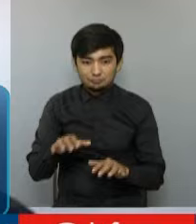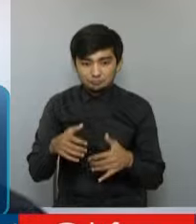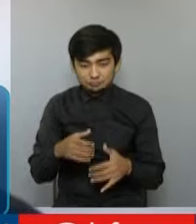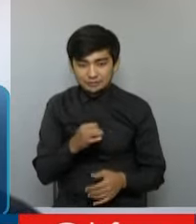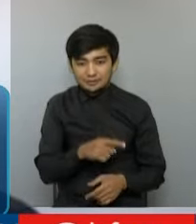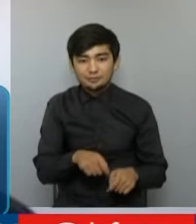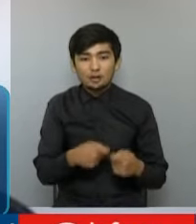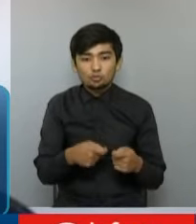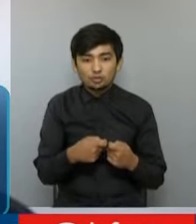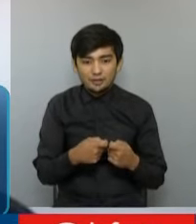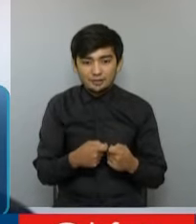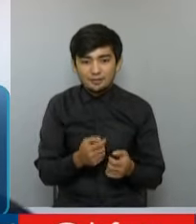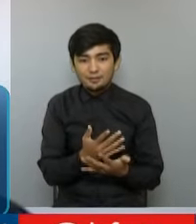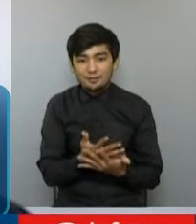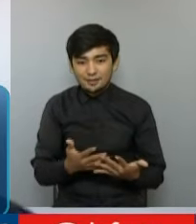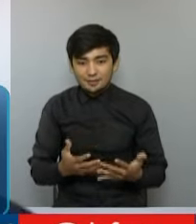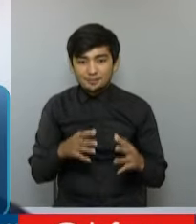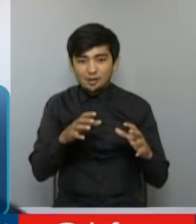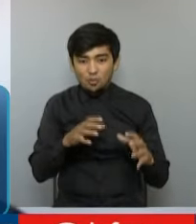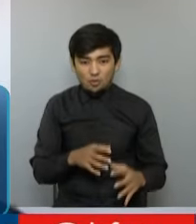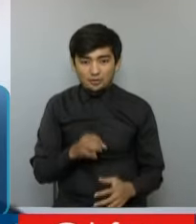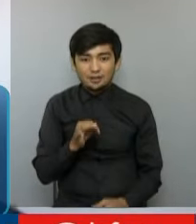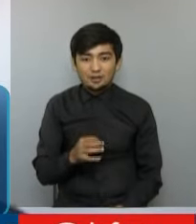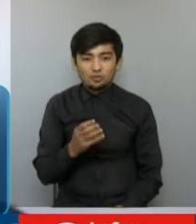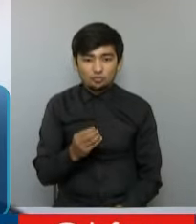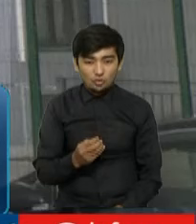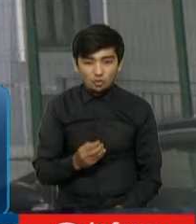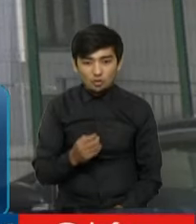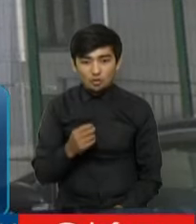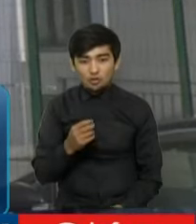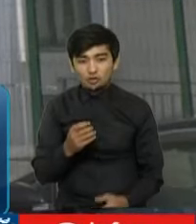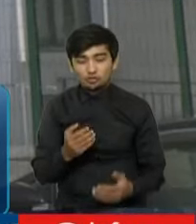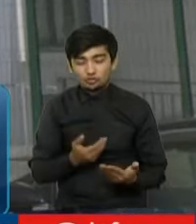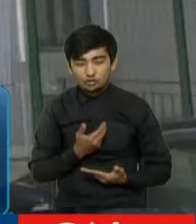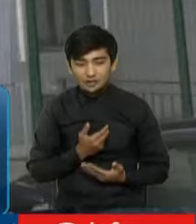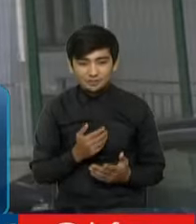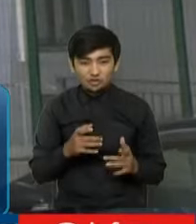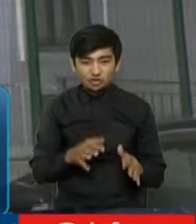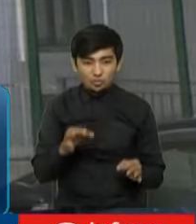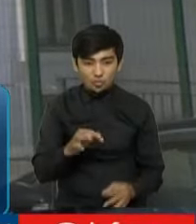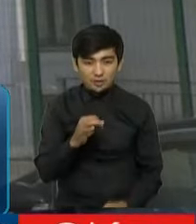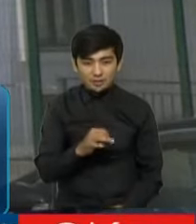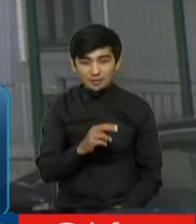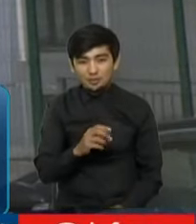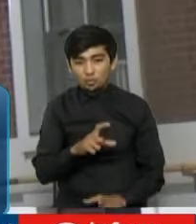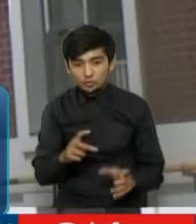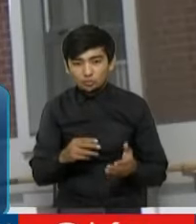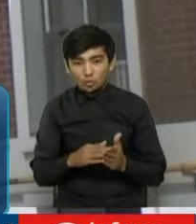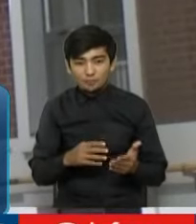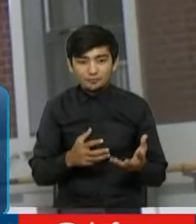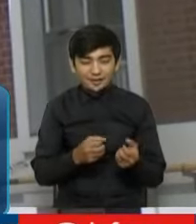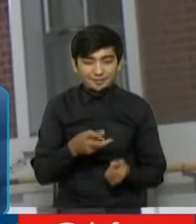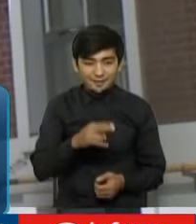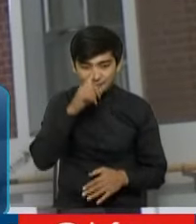нарушают несколько законов, в том числе о жилищных отношениях. Как считает юрист, перед приобретением жилья людям необходимо